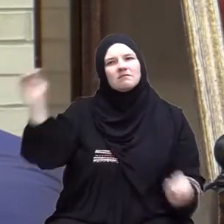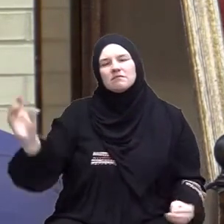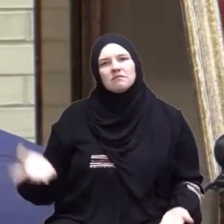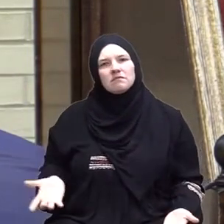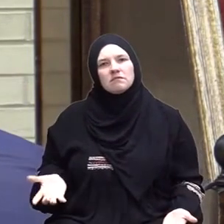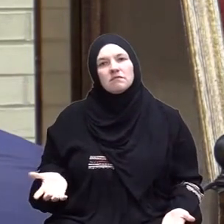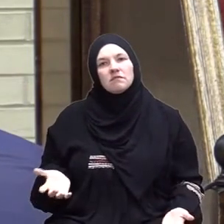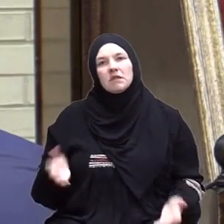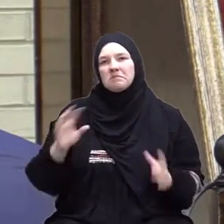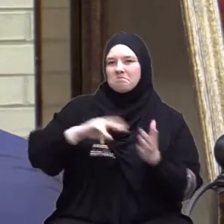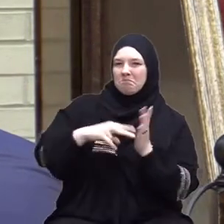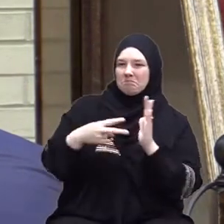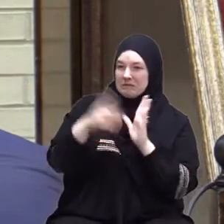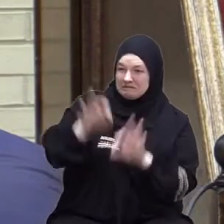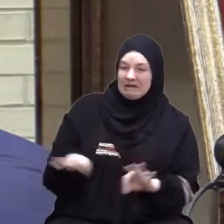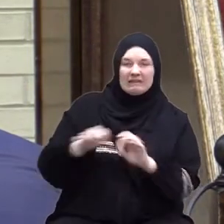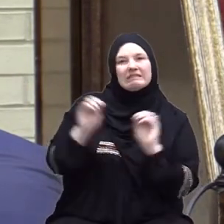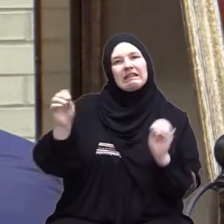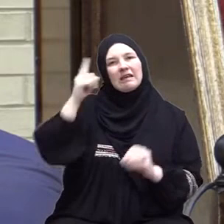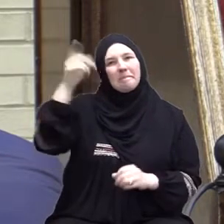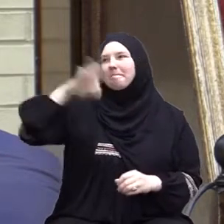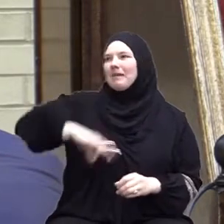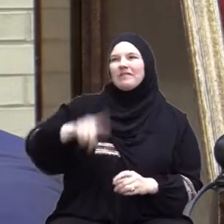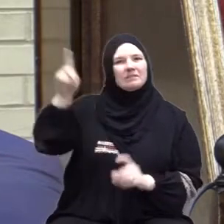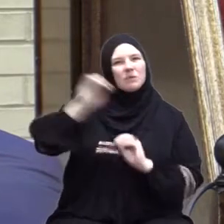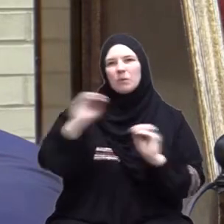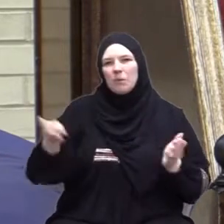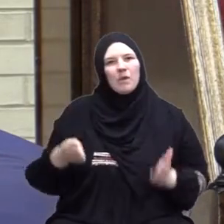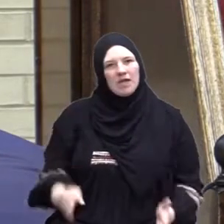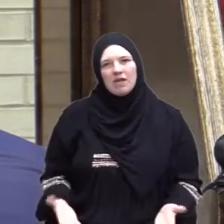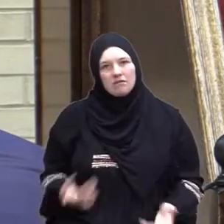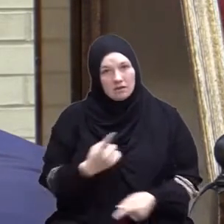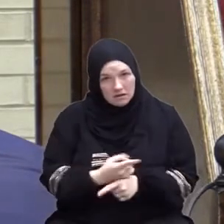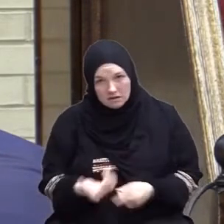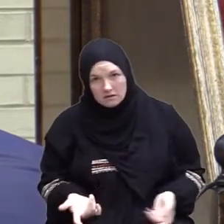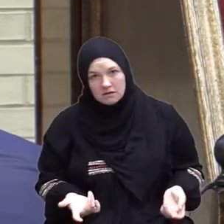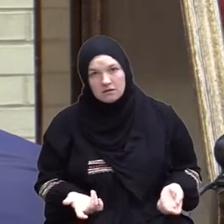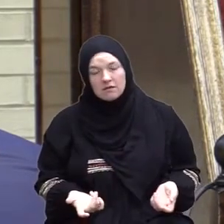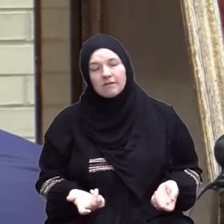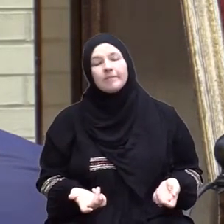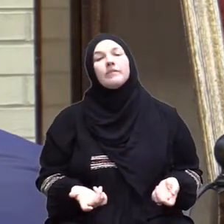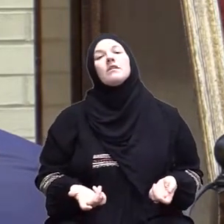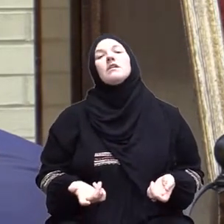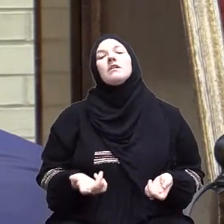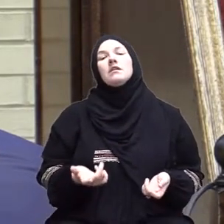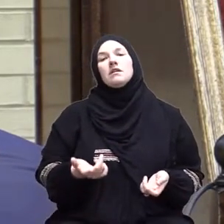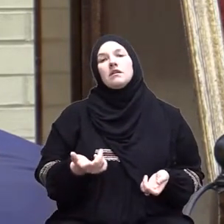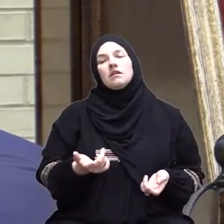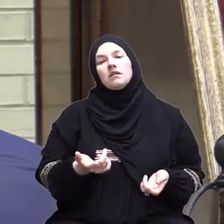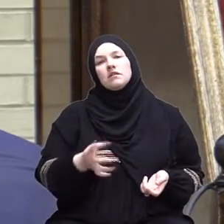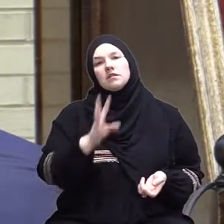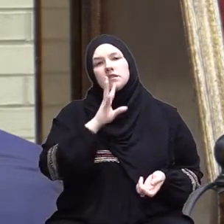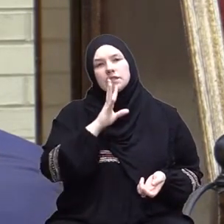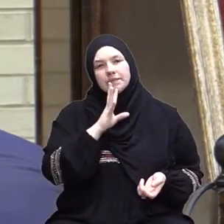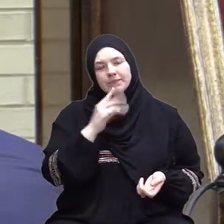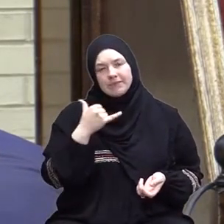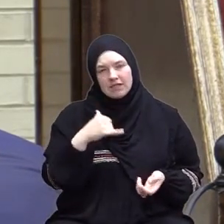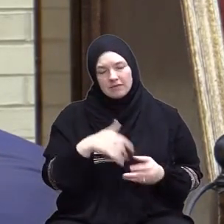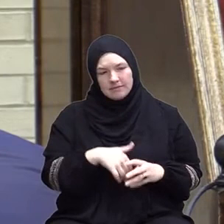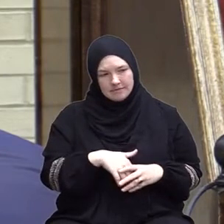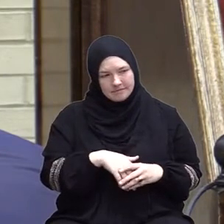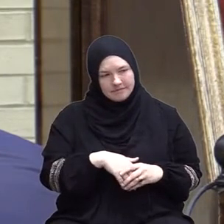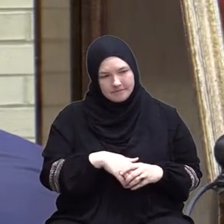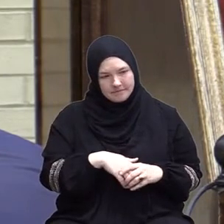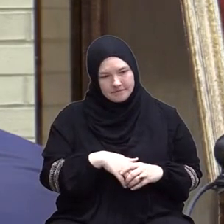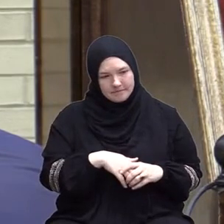Nothing. It means nothing. It benefits him in no way, right? إن شكرتم